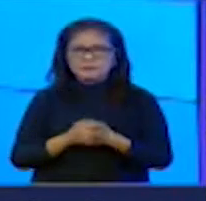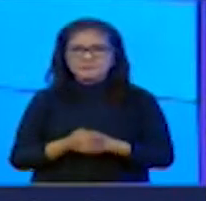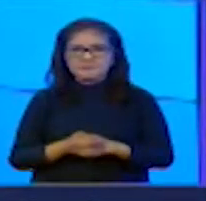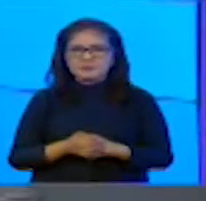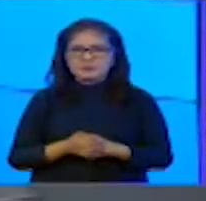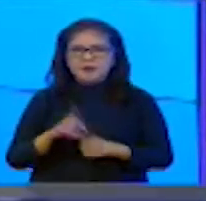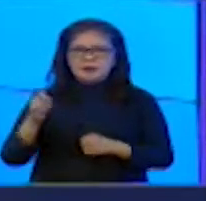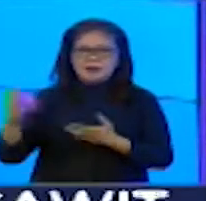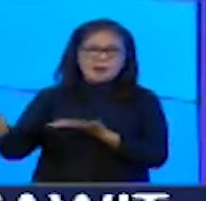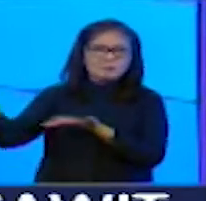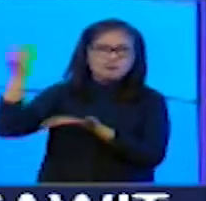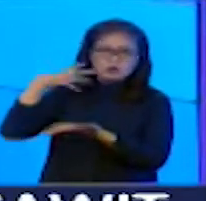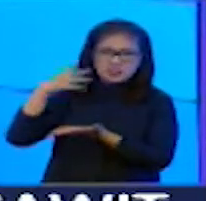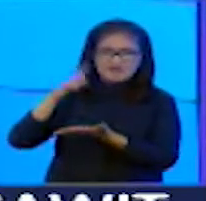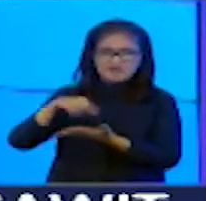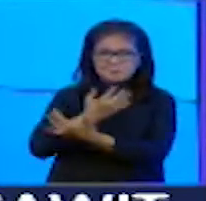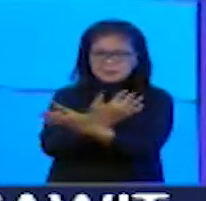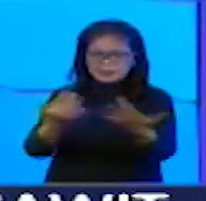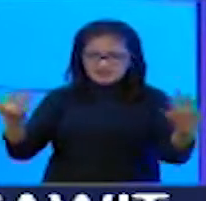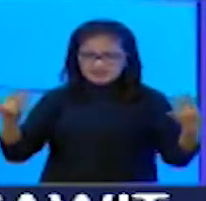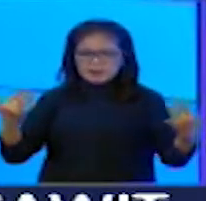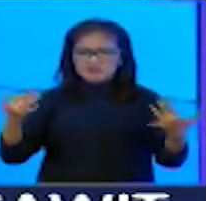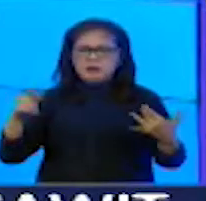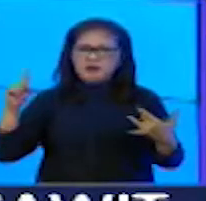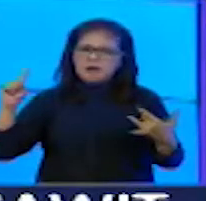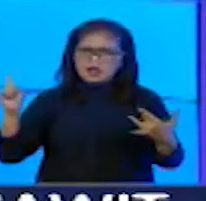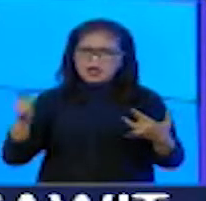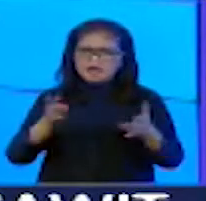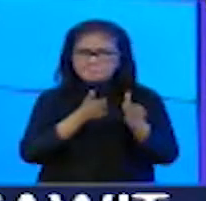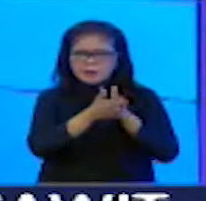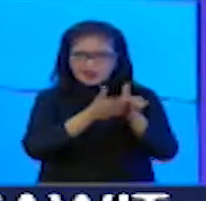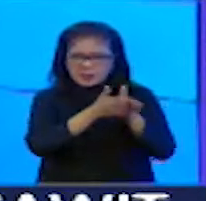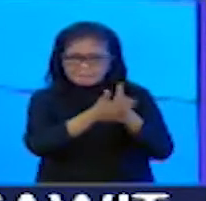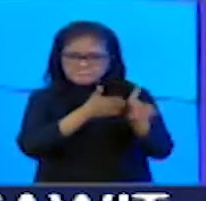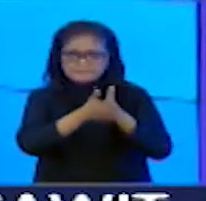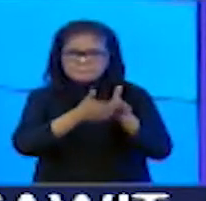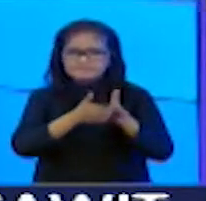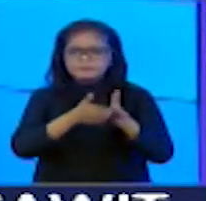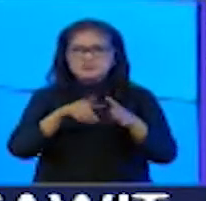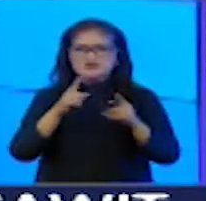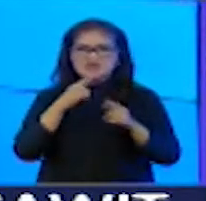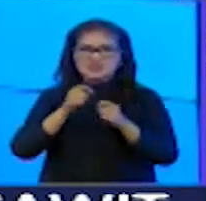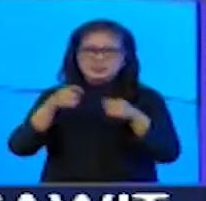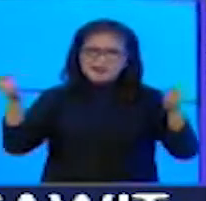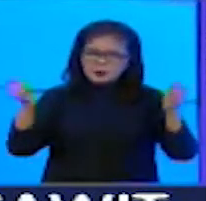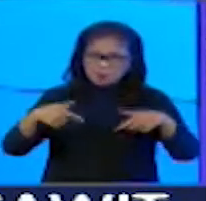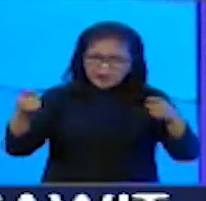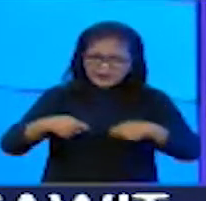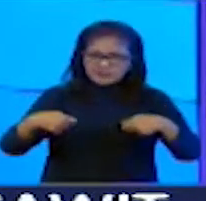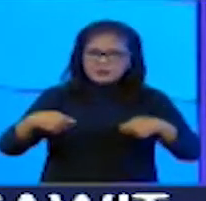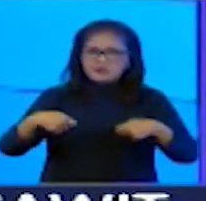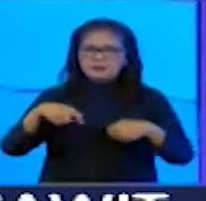dari warga bahwa ada indikasi balap liar yang disertai dengan